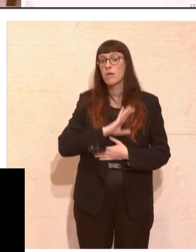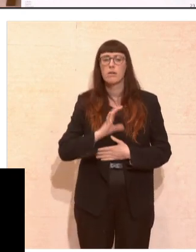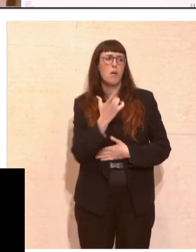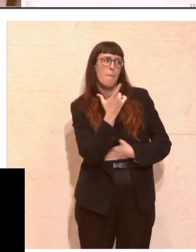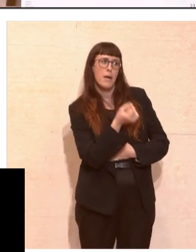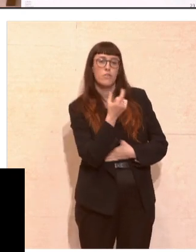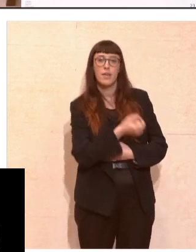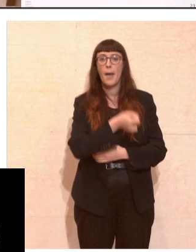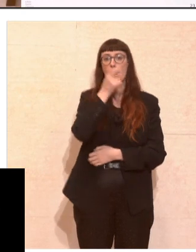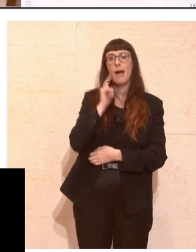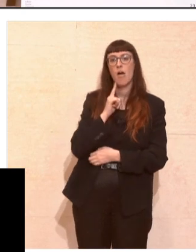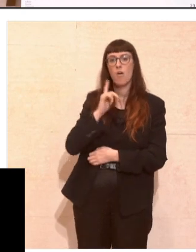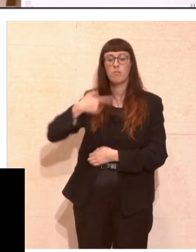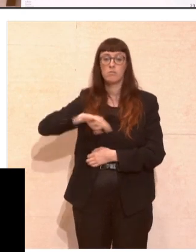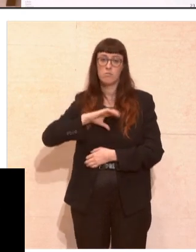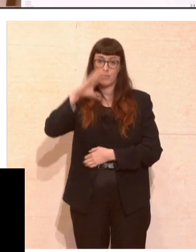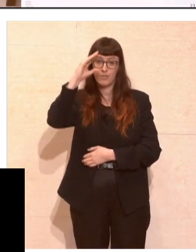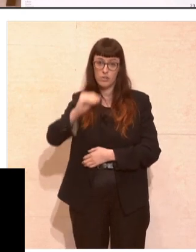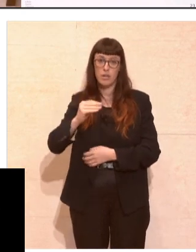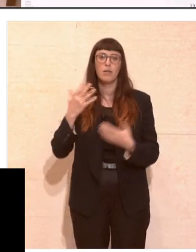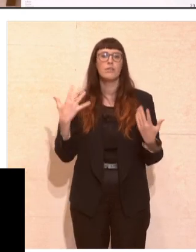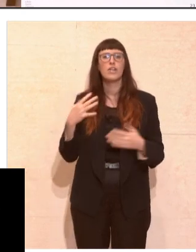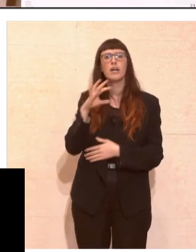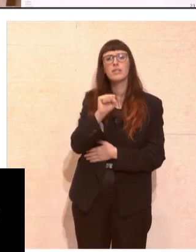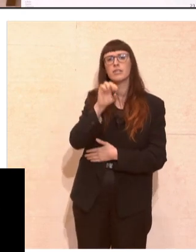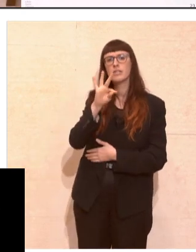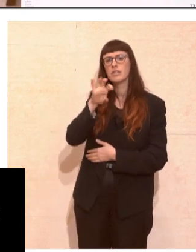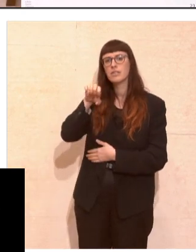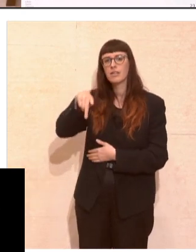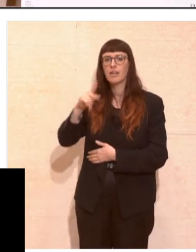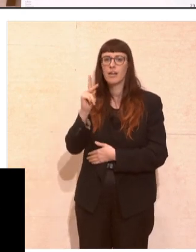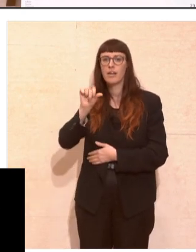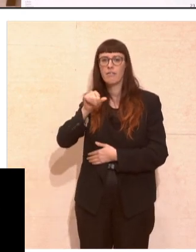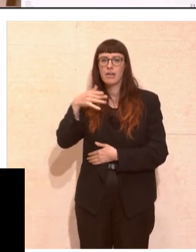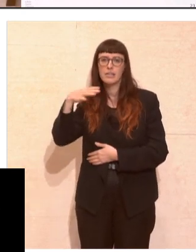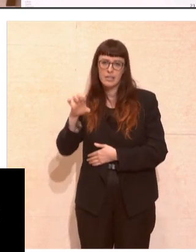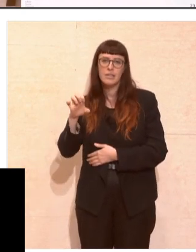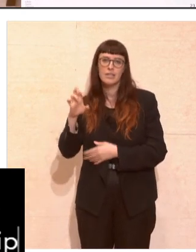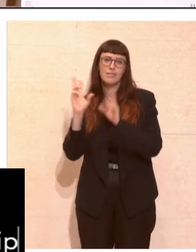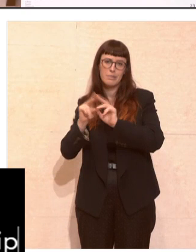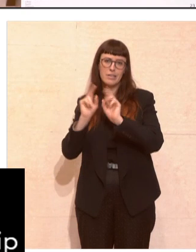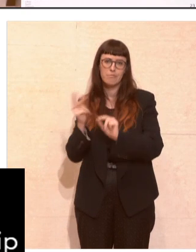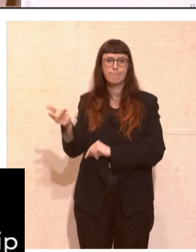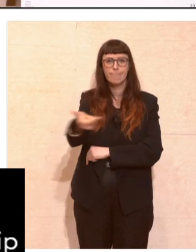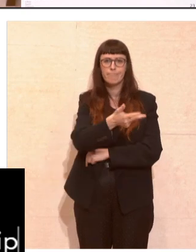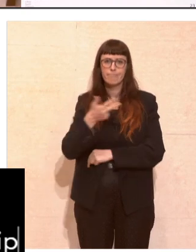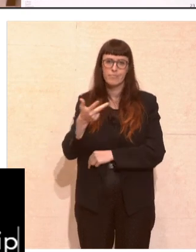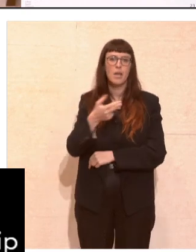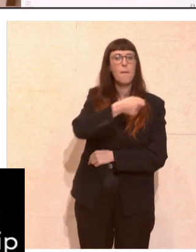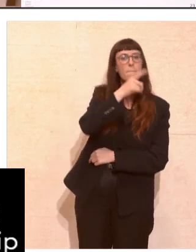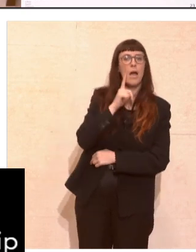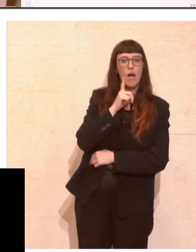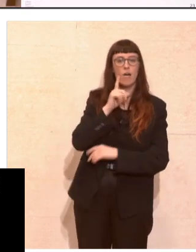partenariat entre le parent, comme disait Stéphanie, le fameux triptyque parents, école et enfants, sinon il n'y arrivera